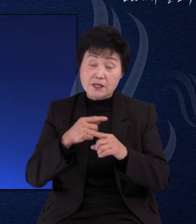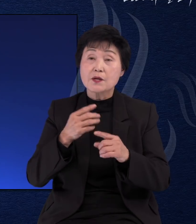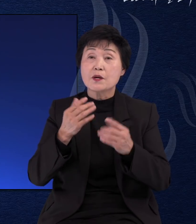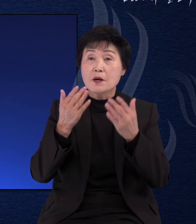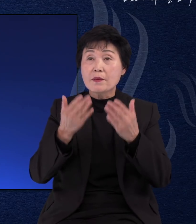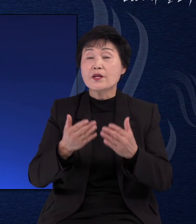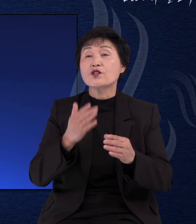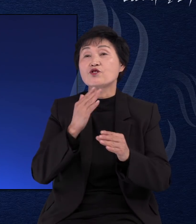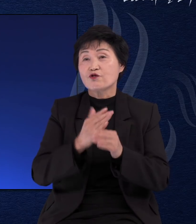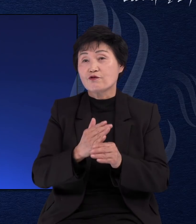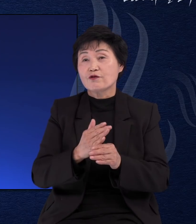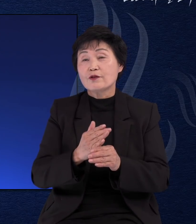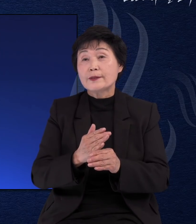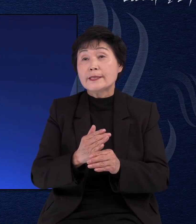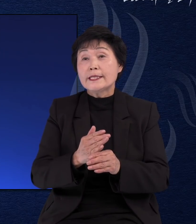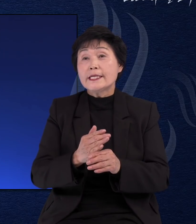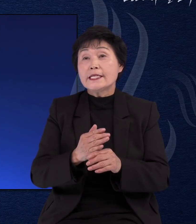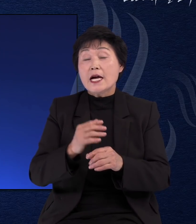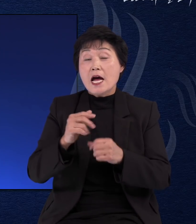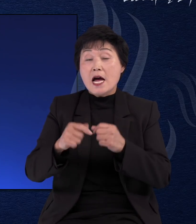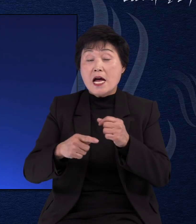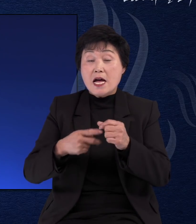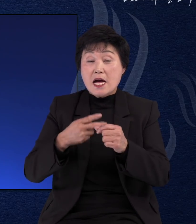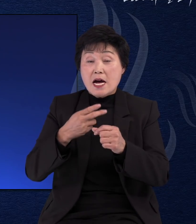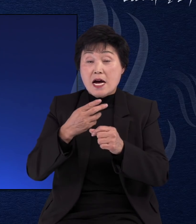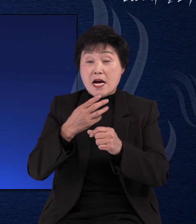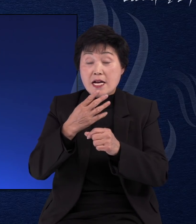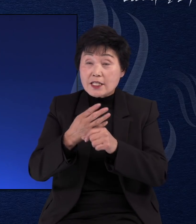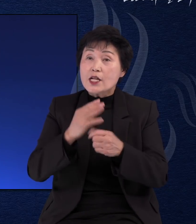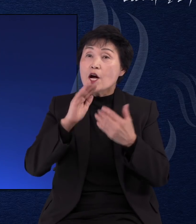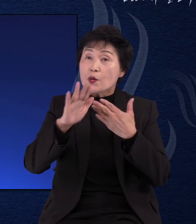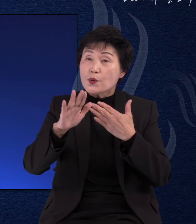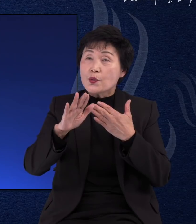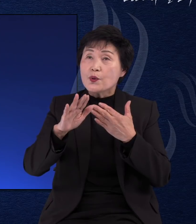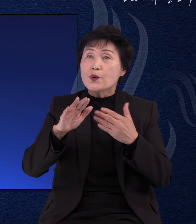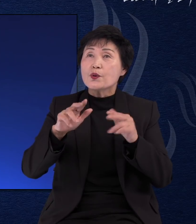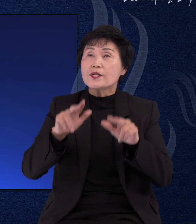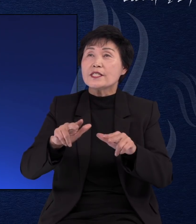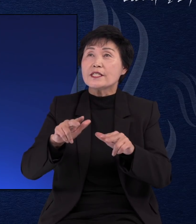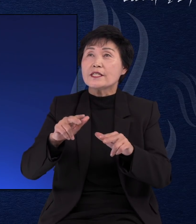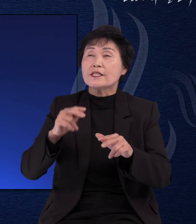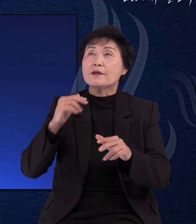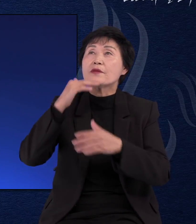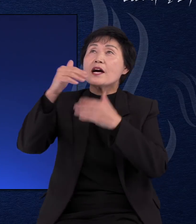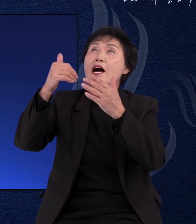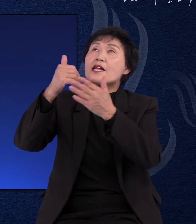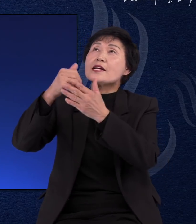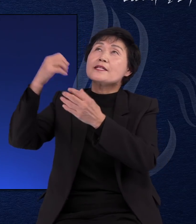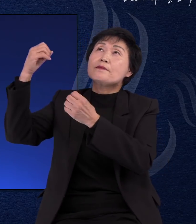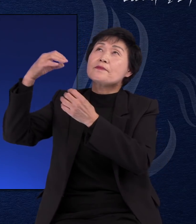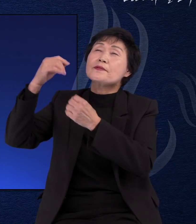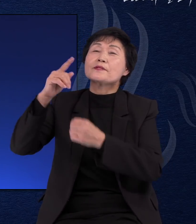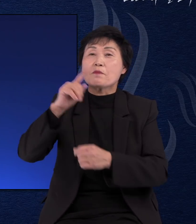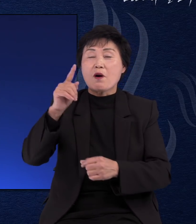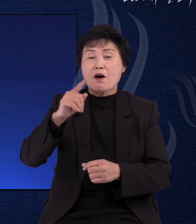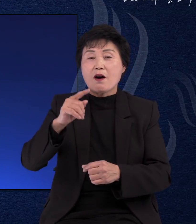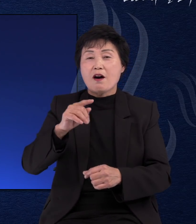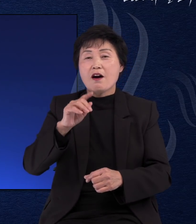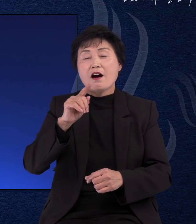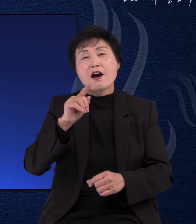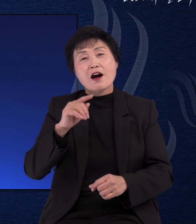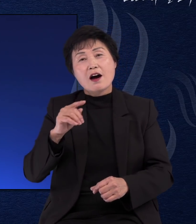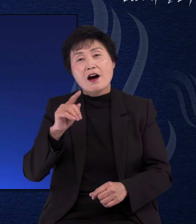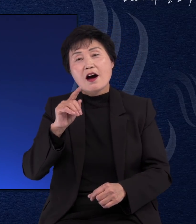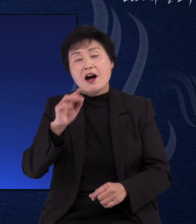중에 주님이 저에게 뭐라 그러셨냐면 병나가 그날 고마웠다 그러시더라고요. 주님의 음성이 저의